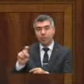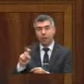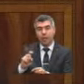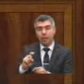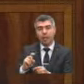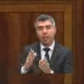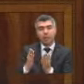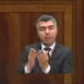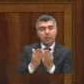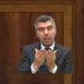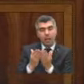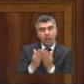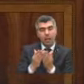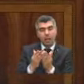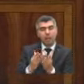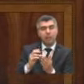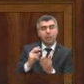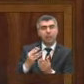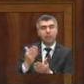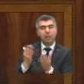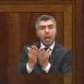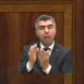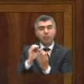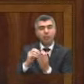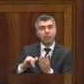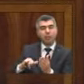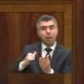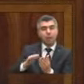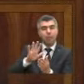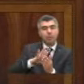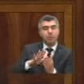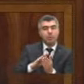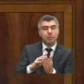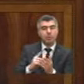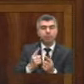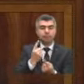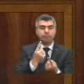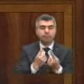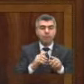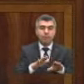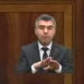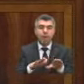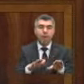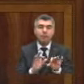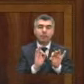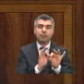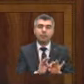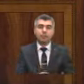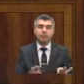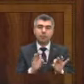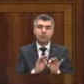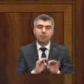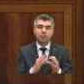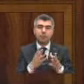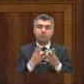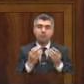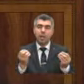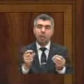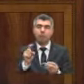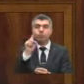الإعدادي والثانوي تتجلى أساساً في ضعف البنية التحتية بعدد كبير من